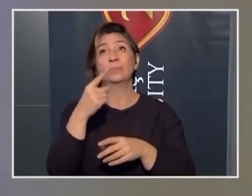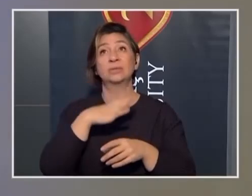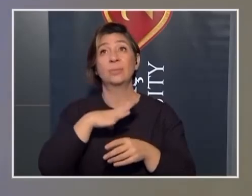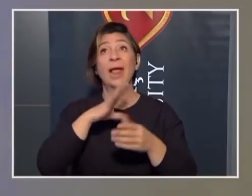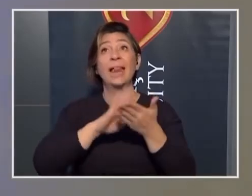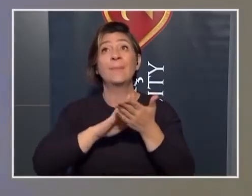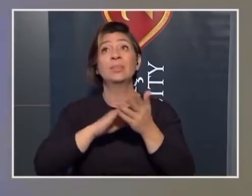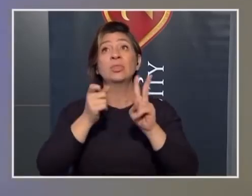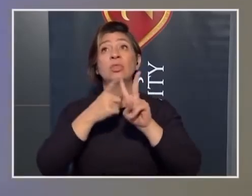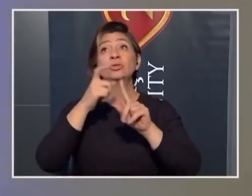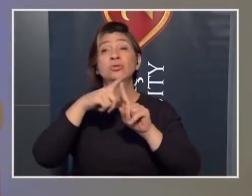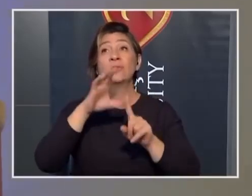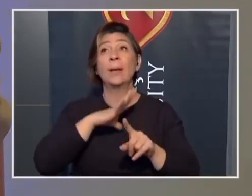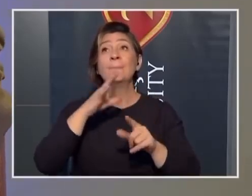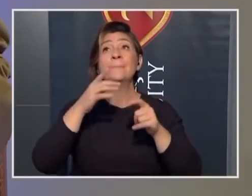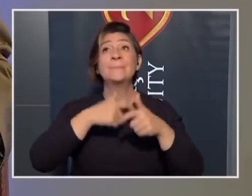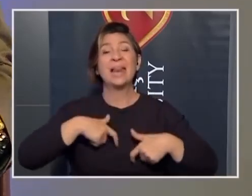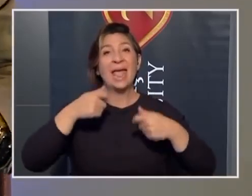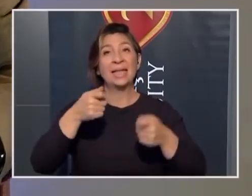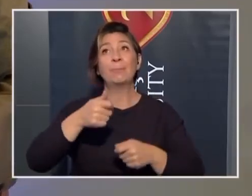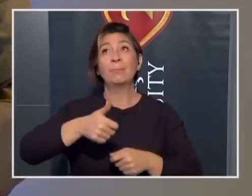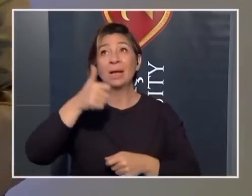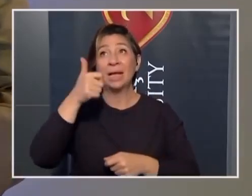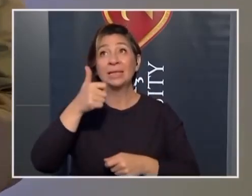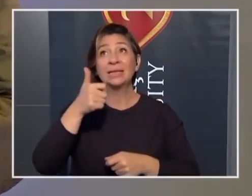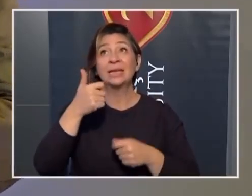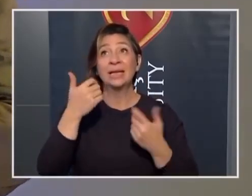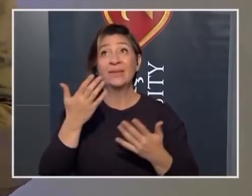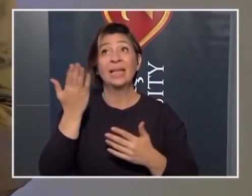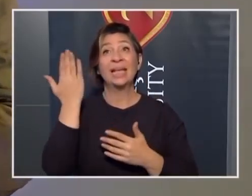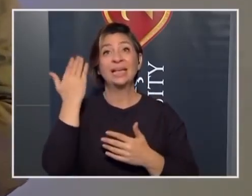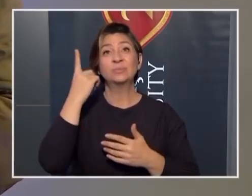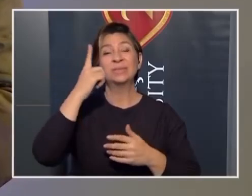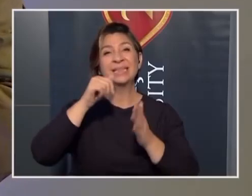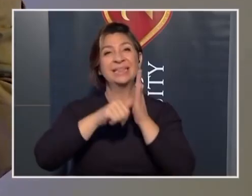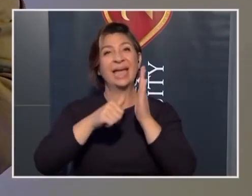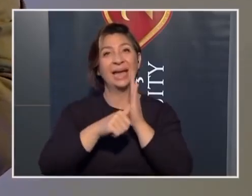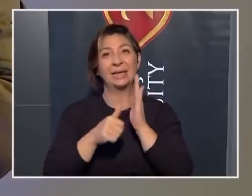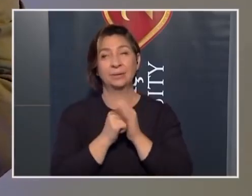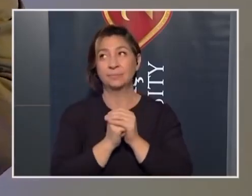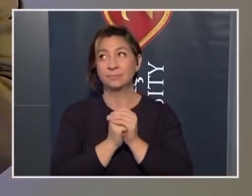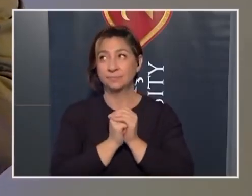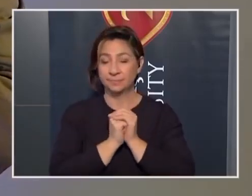var. Milli Eğitim Bakanlığı, tabii geçmiş bir tarihte ama böyle bir